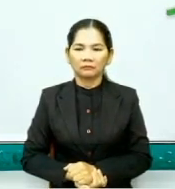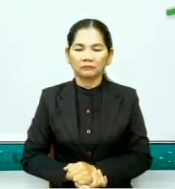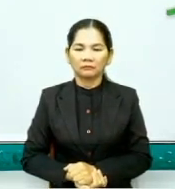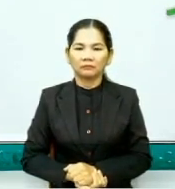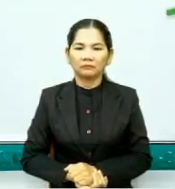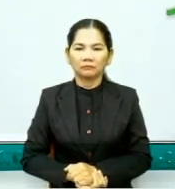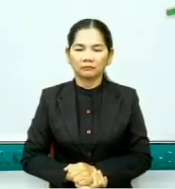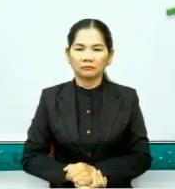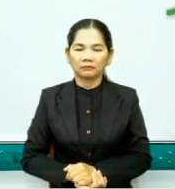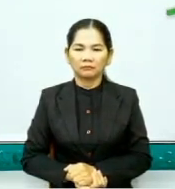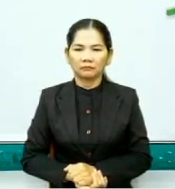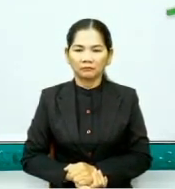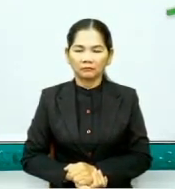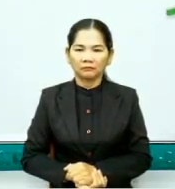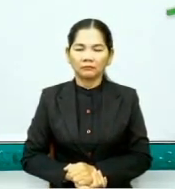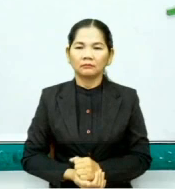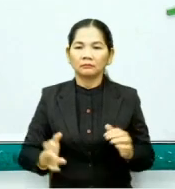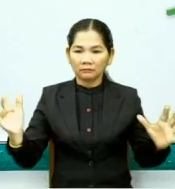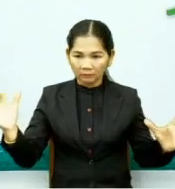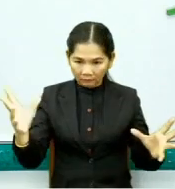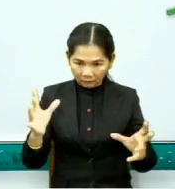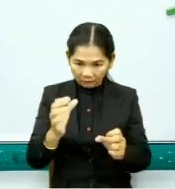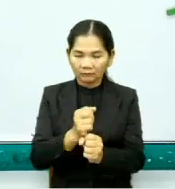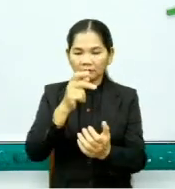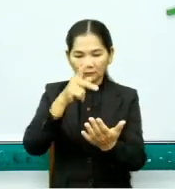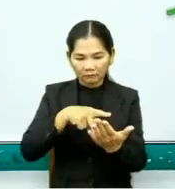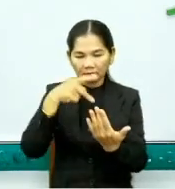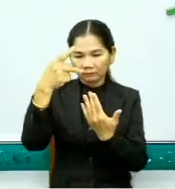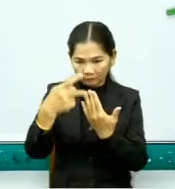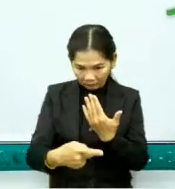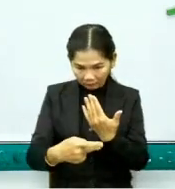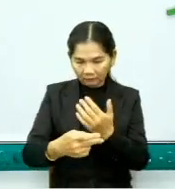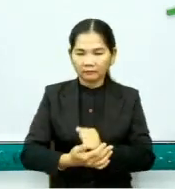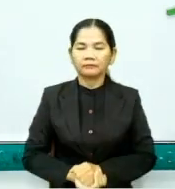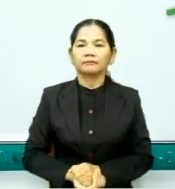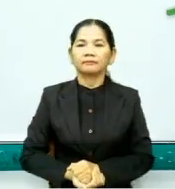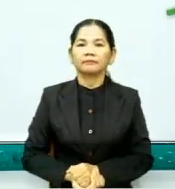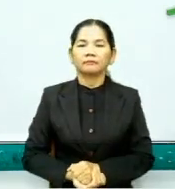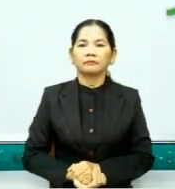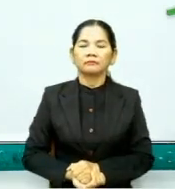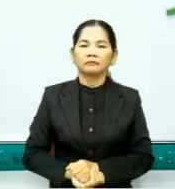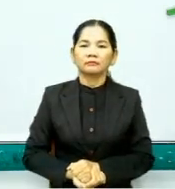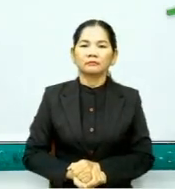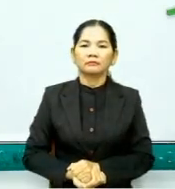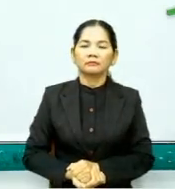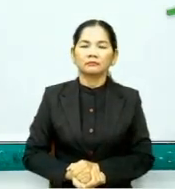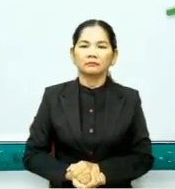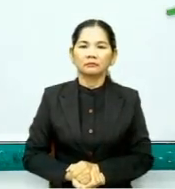เติบจับกรรมวิธี